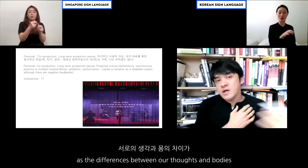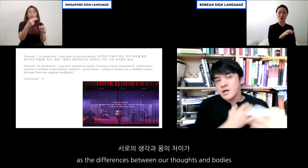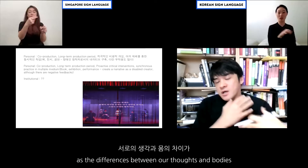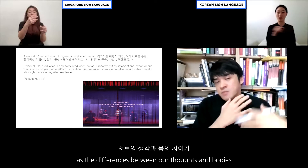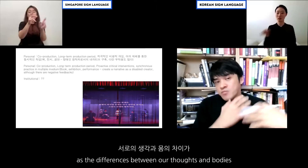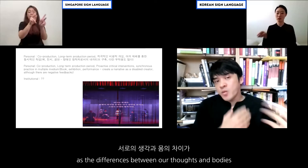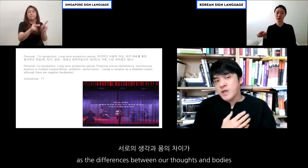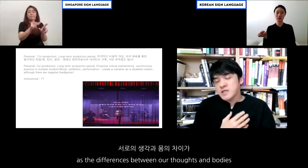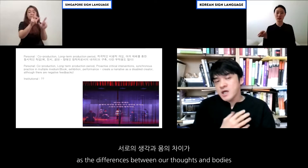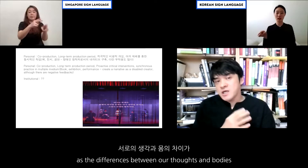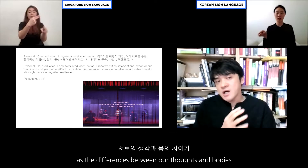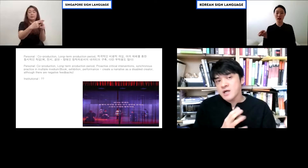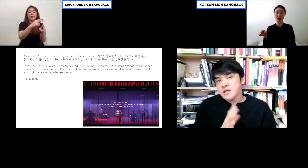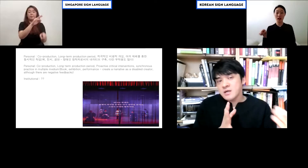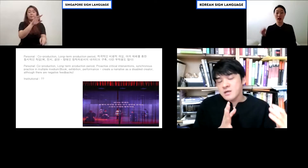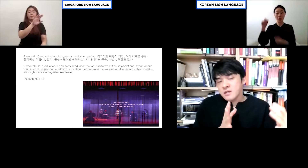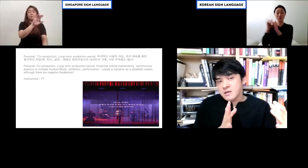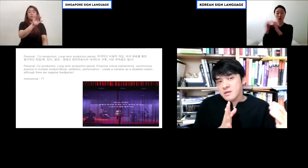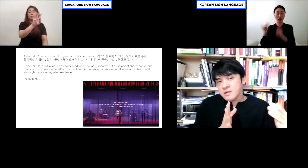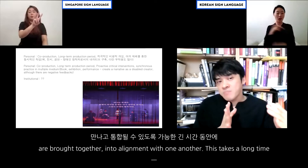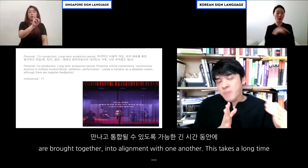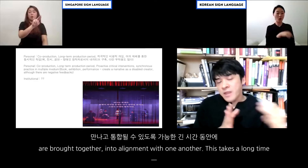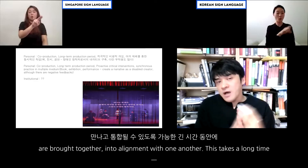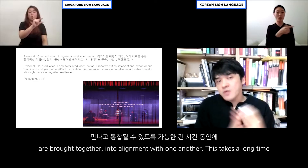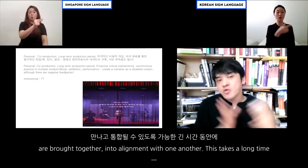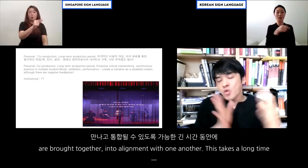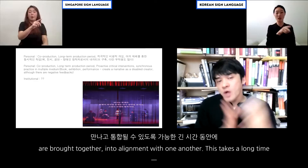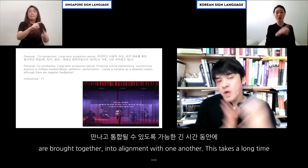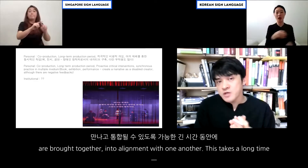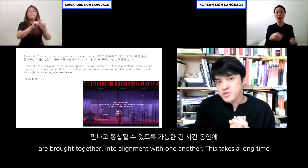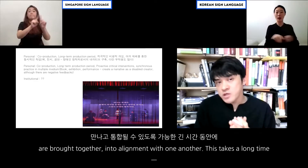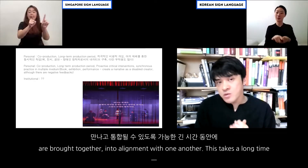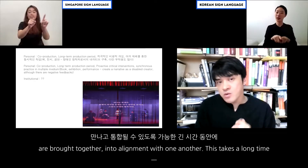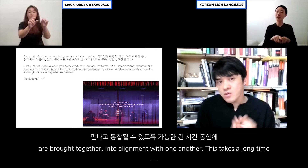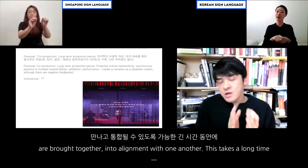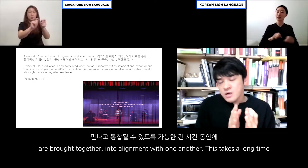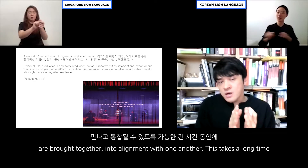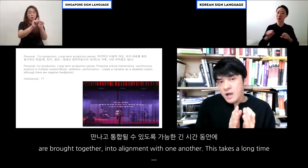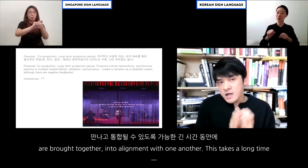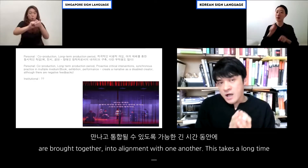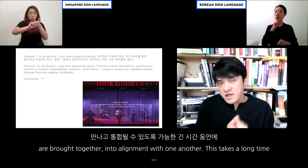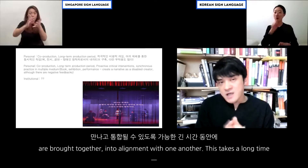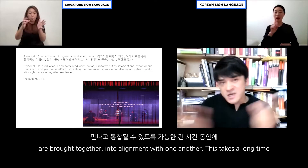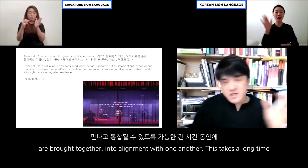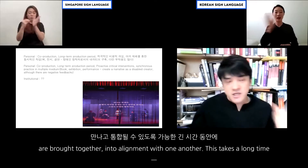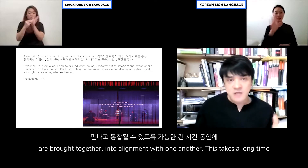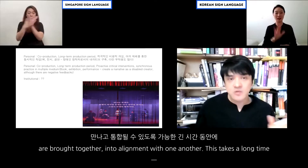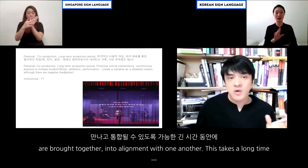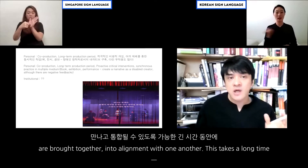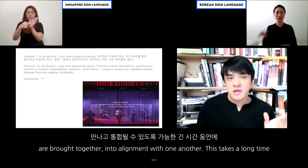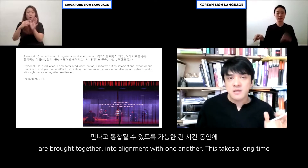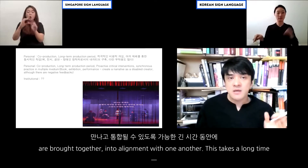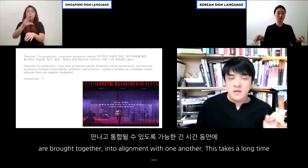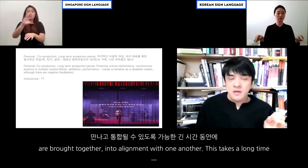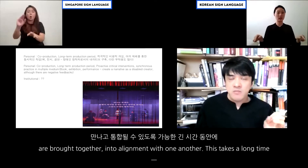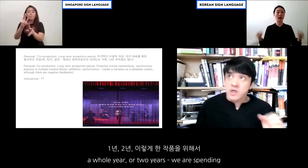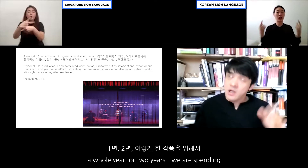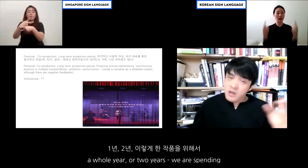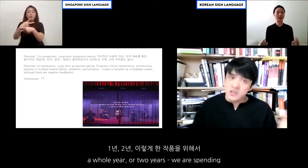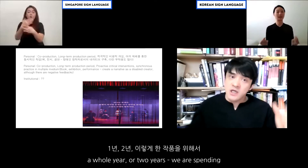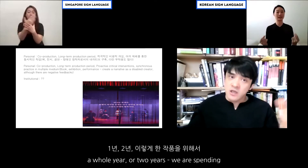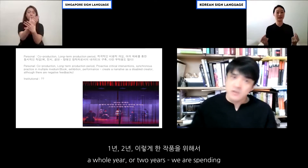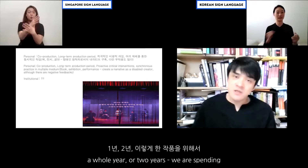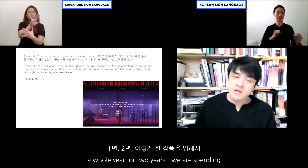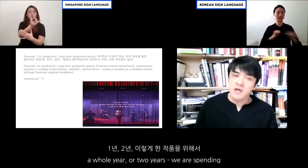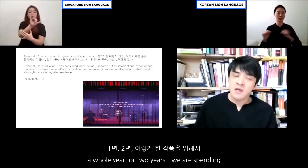생각과 몸의 차이가 만나고 통합될 수 있도록 가능한 긴 시간 동안에 뭐